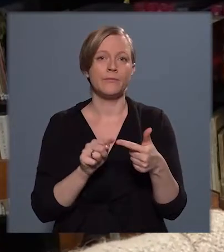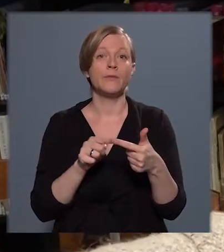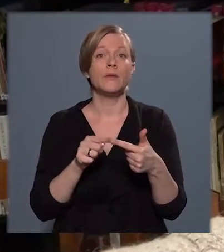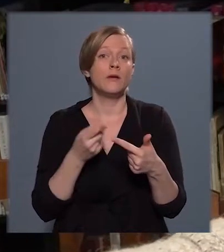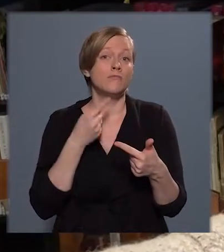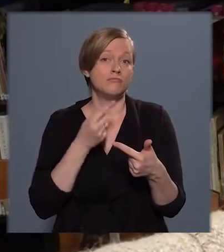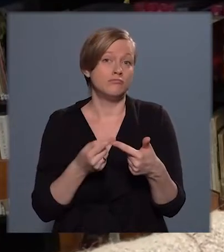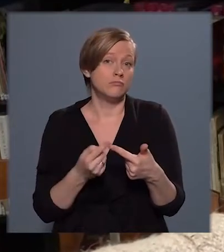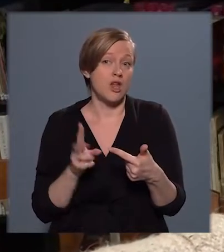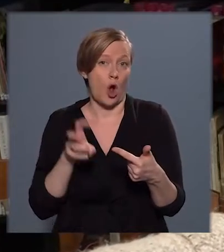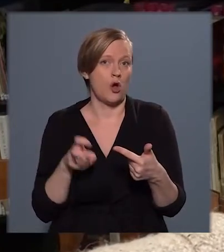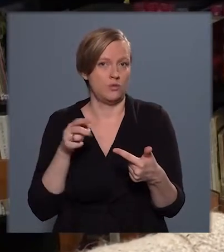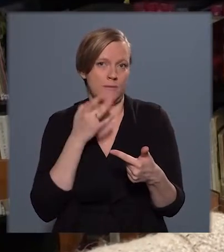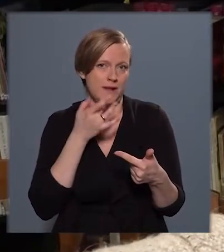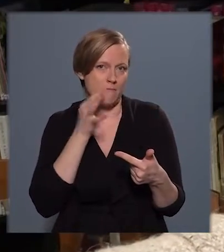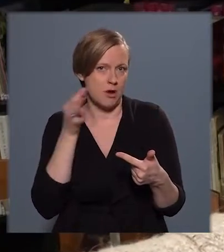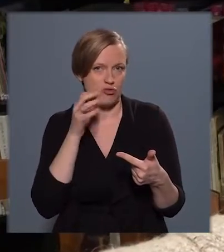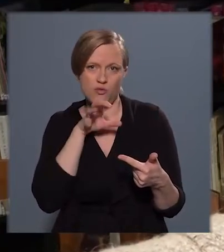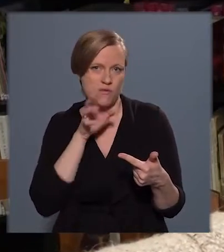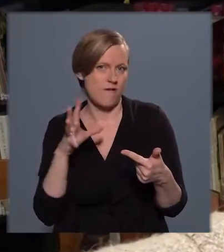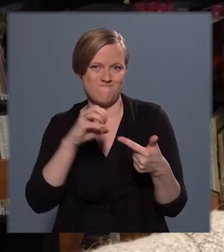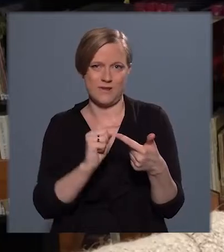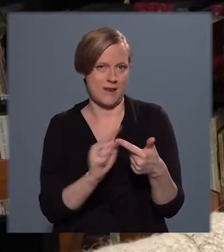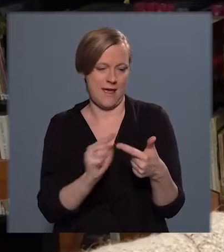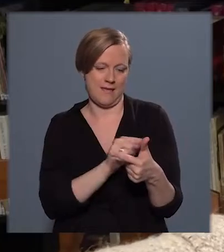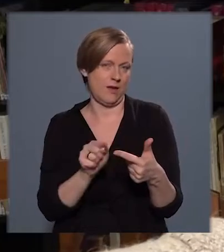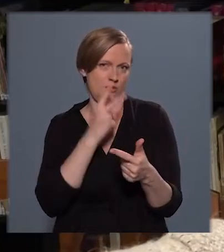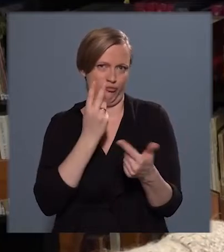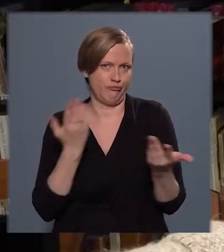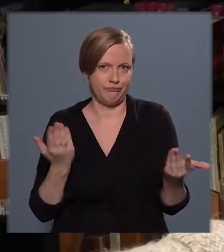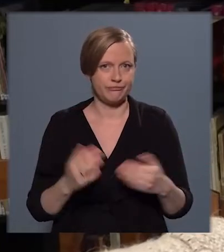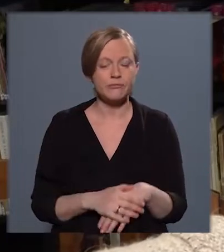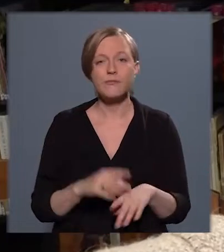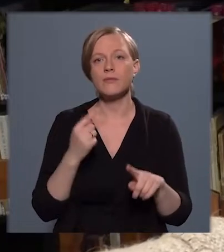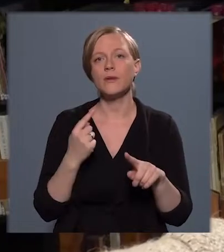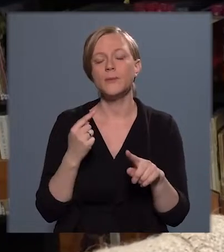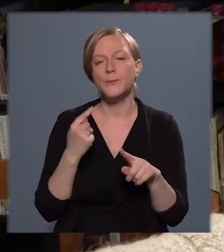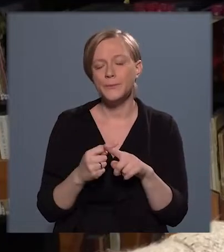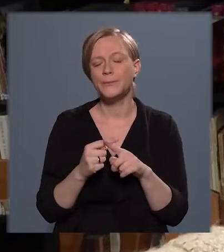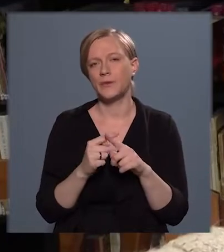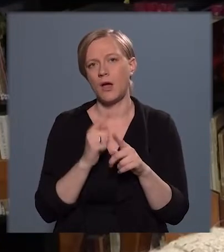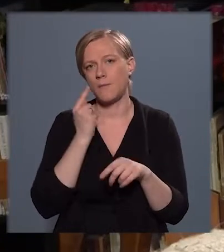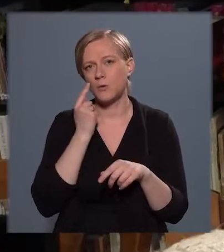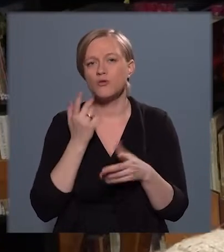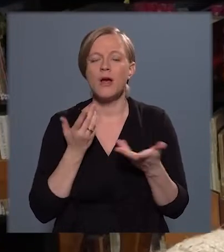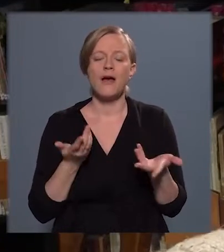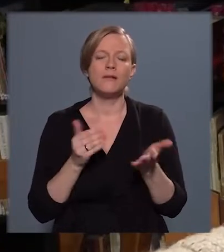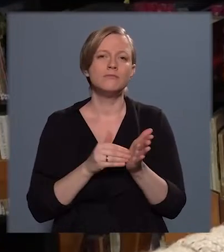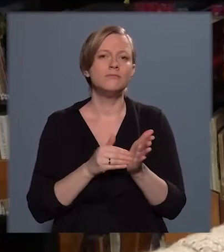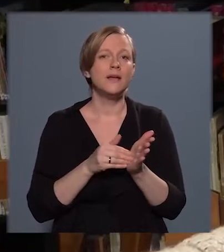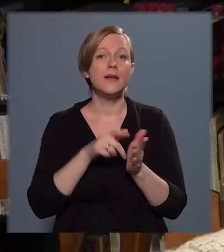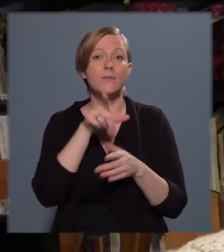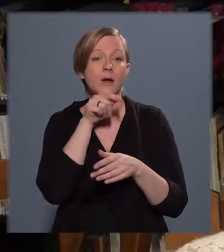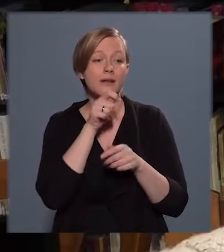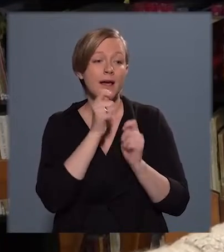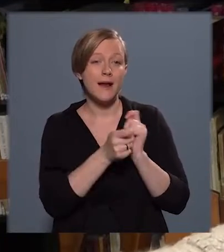illetve hát a ragadozók, például a macskák, kutyák ne érjék el. Még egy apróság, hogyha madarat etetünk, akkor nem csak az ételről